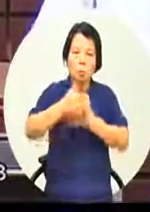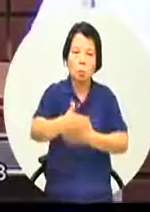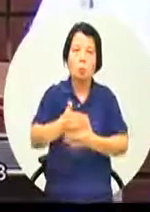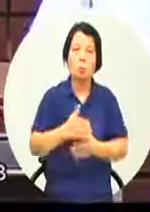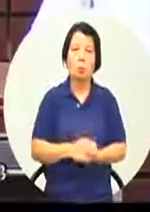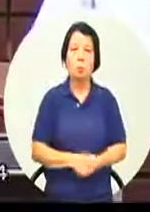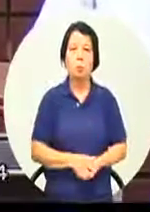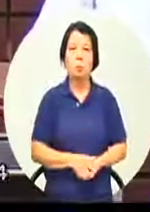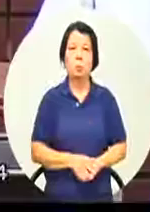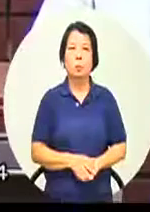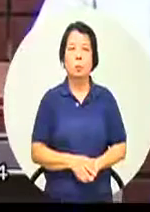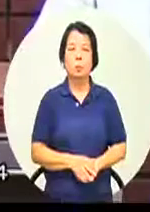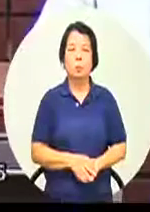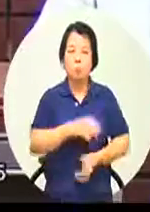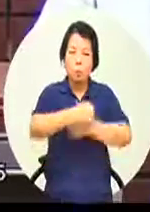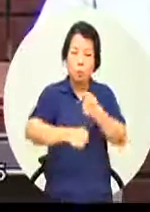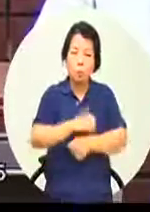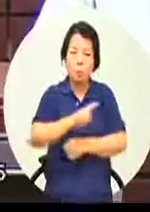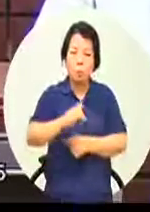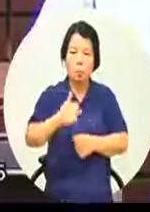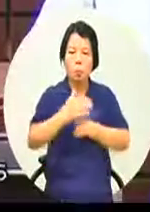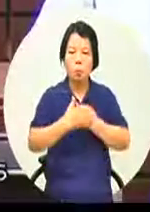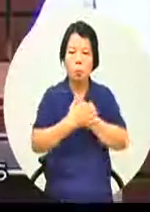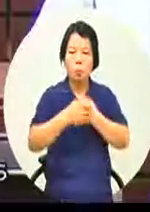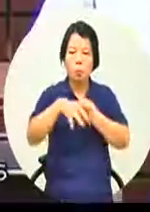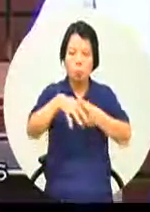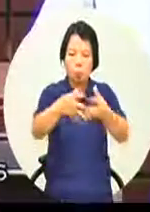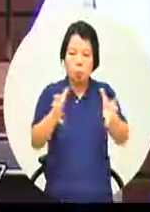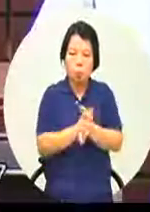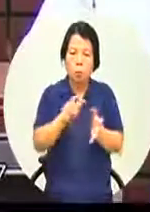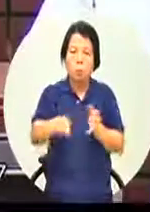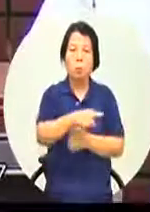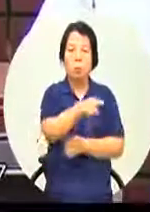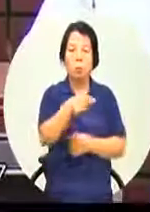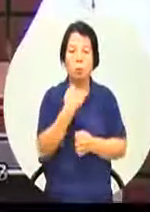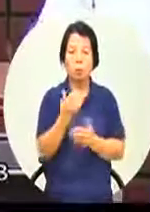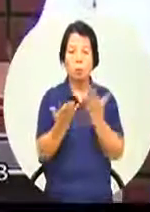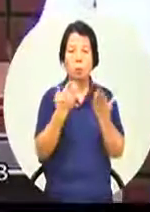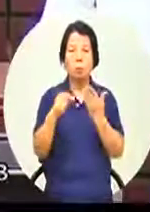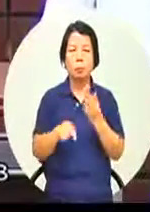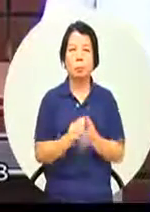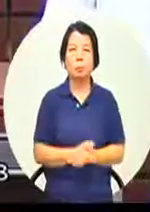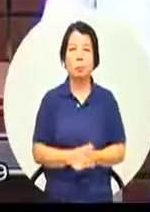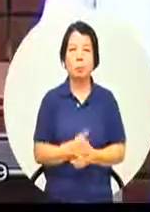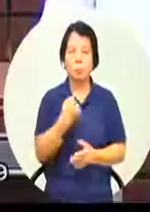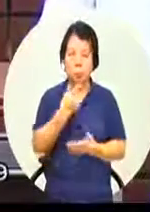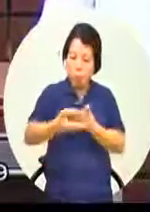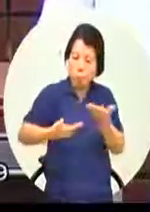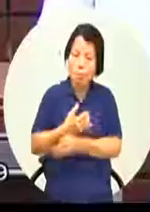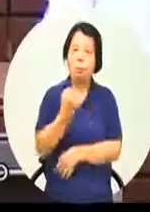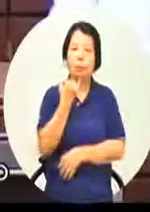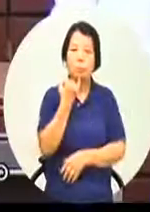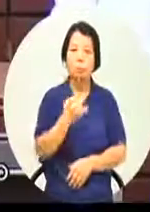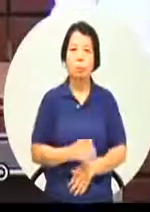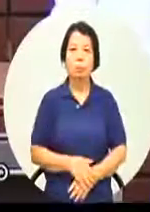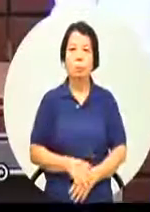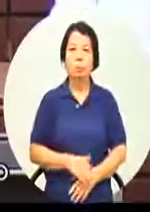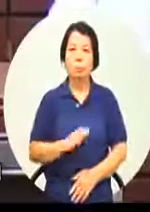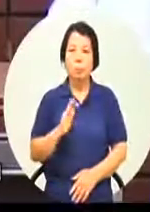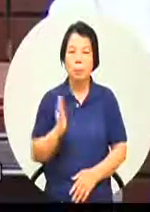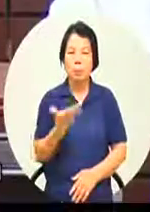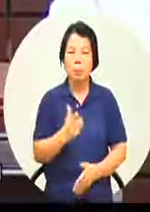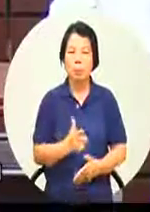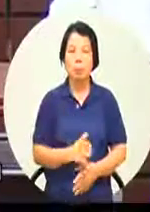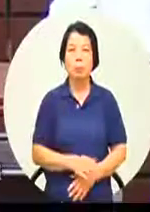些动保团体，哦，你陈议员你也应该很清楚，哦，我们是可以沟通的。但是如果是说一